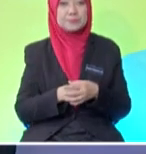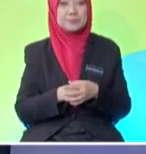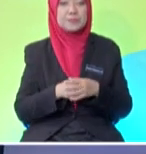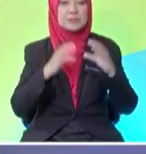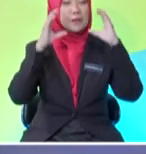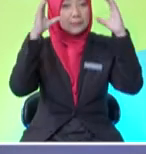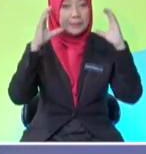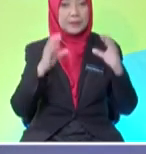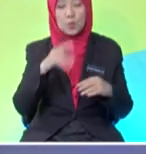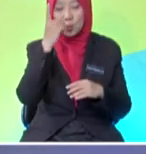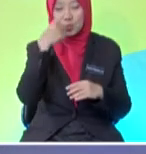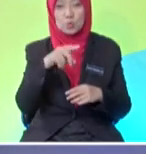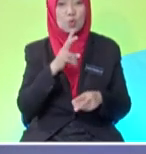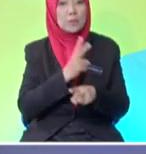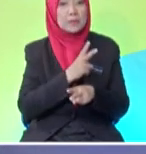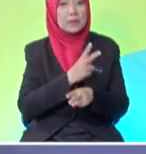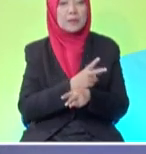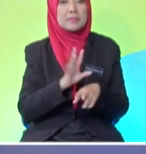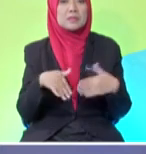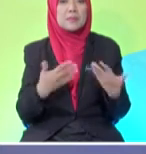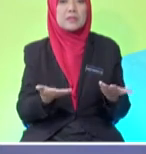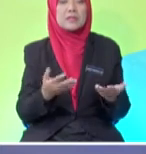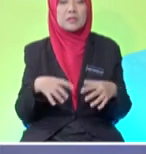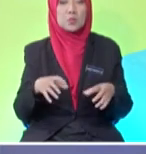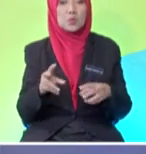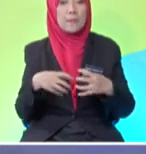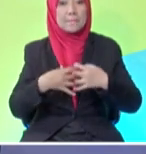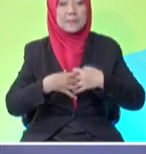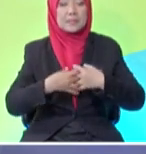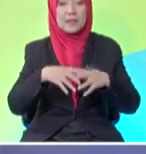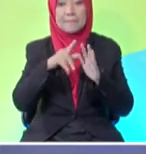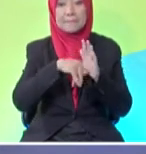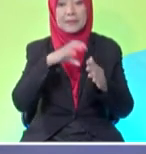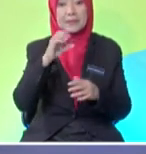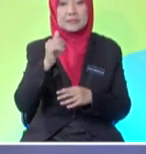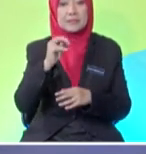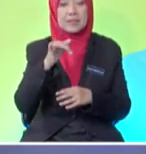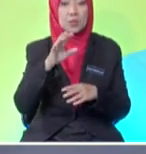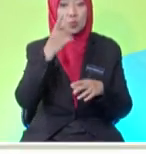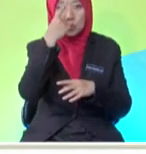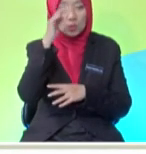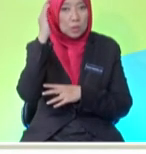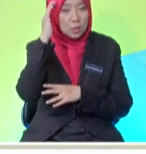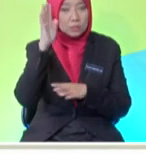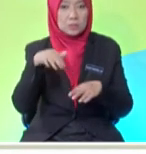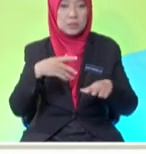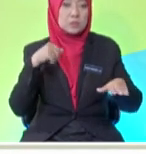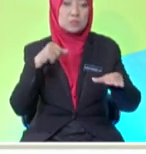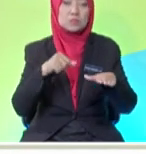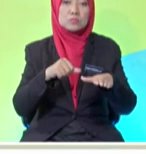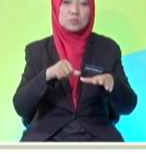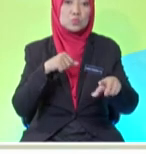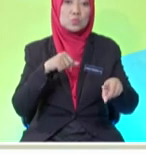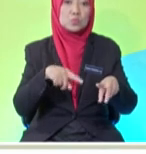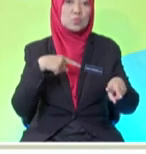bagi alam Nande ini kita gunakan mesin pencanai ataupun mesin canai bagi mendapatkan sudut mata yang dikehendaki kita beli canda balik Kita tentukan